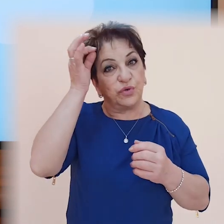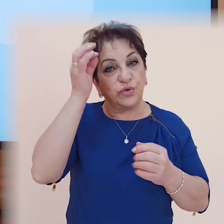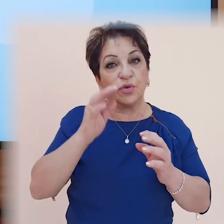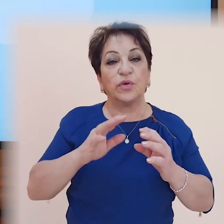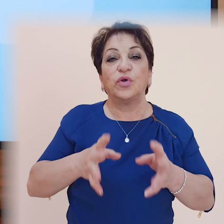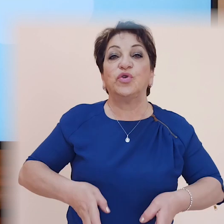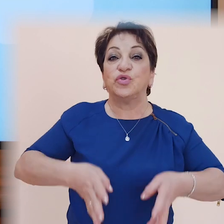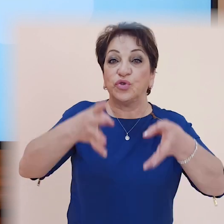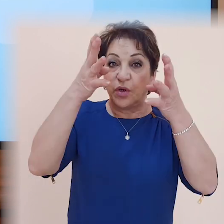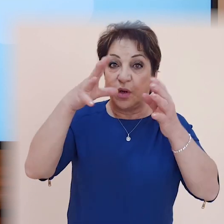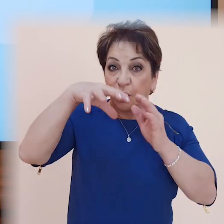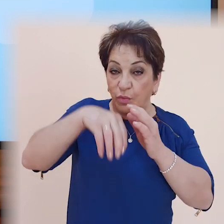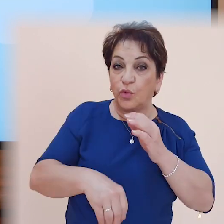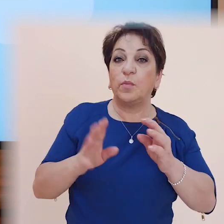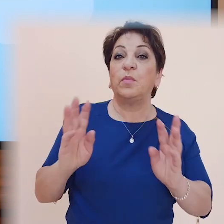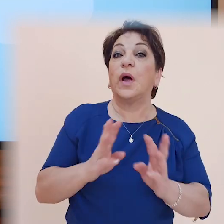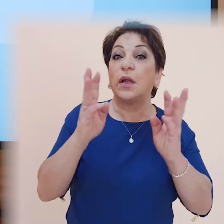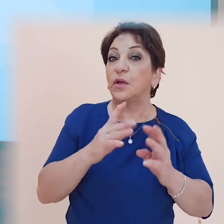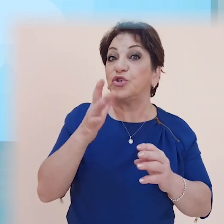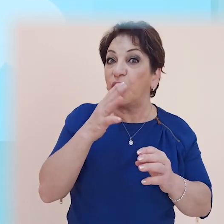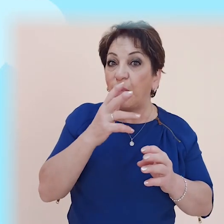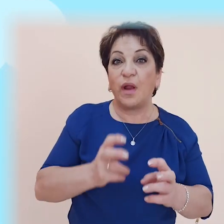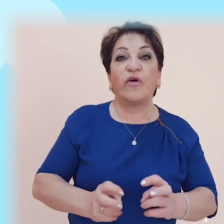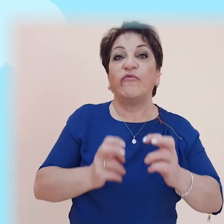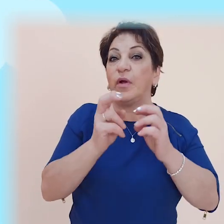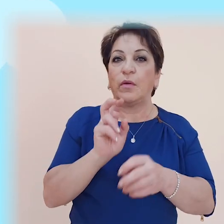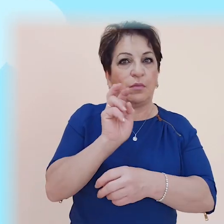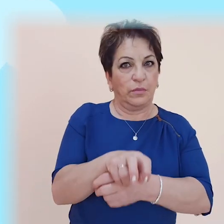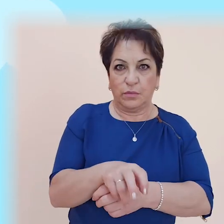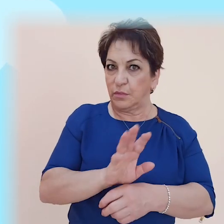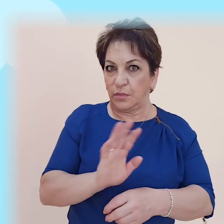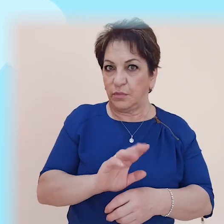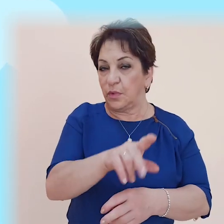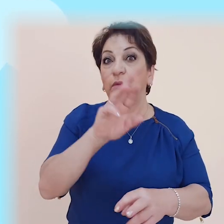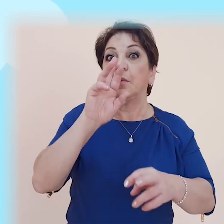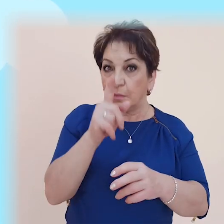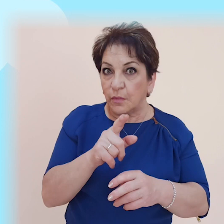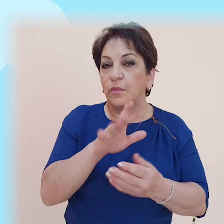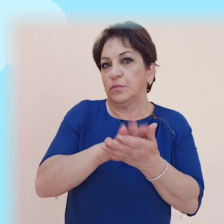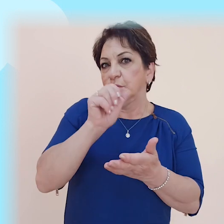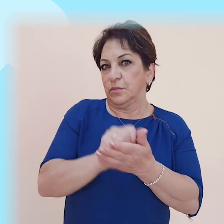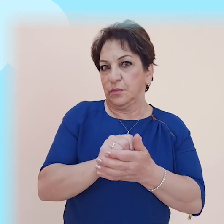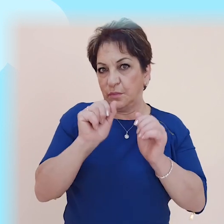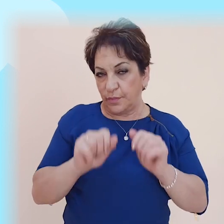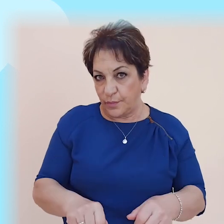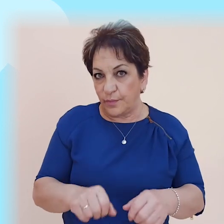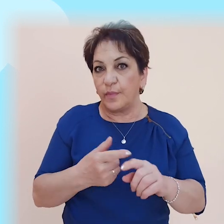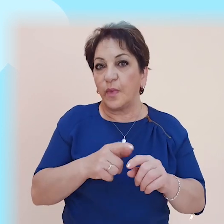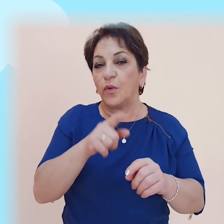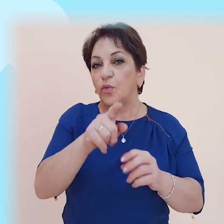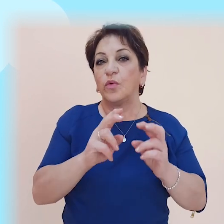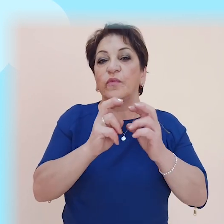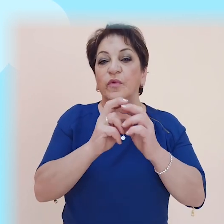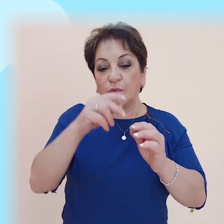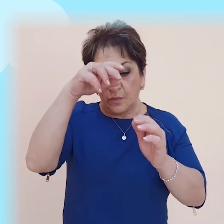շենքում հրդեղի ժամանակ, Վերելակից մի ոգտվիր, այն կարող է հանկարծակի խապանվել, մի իչ